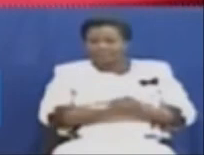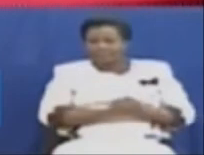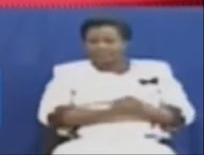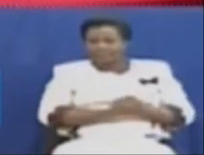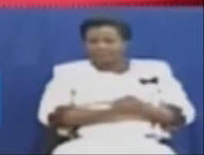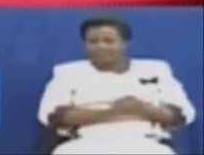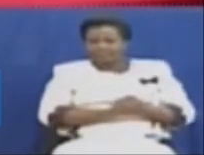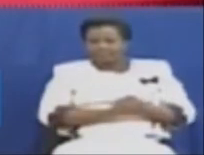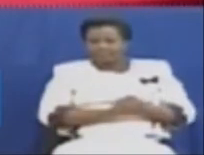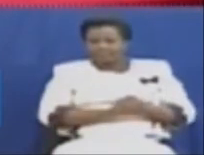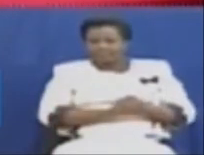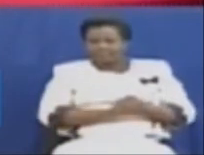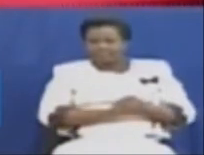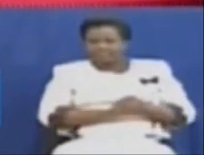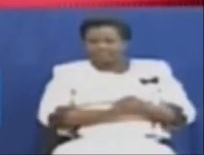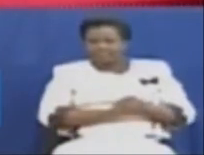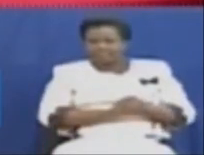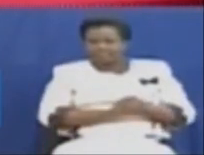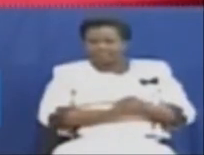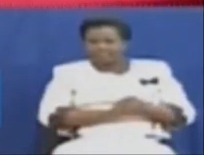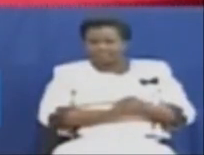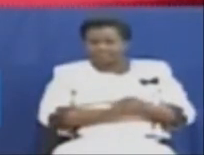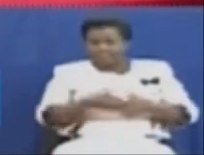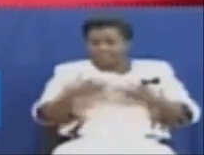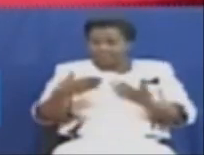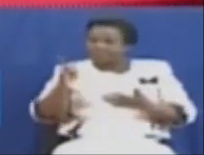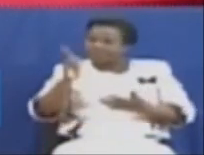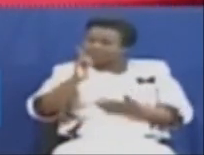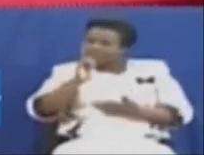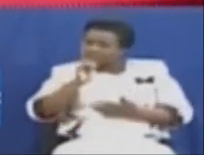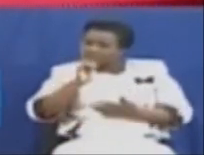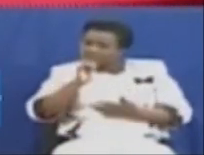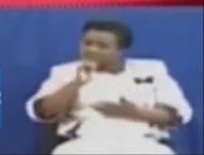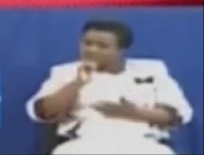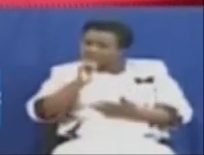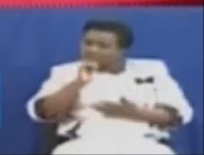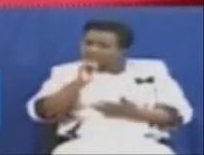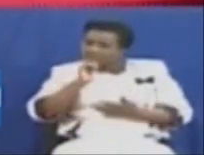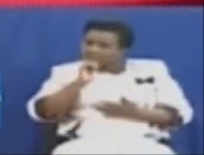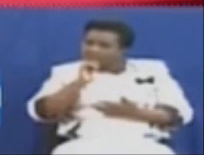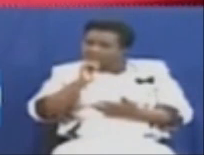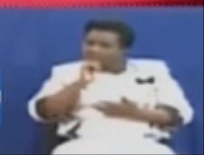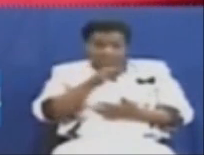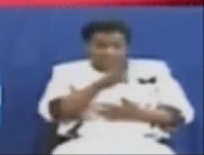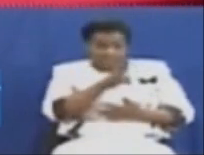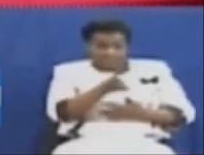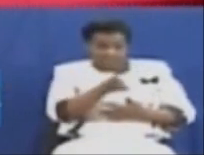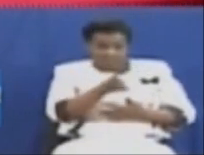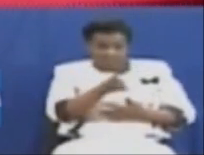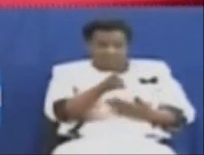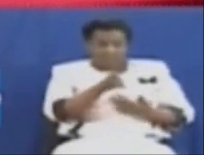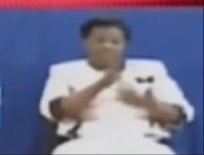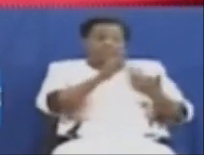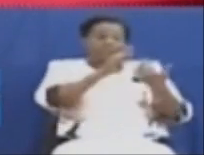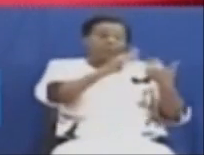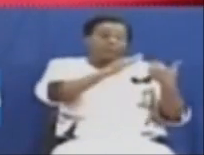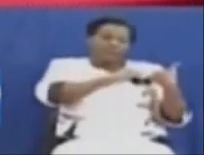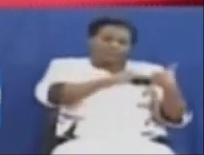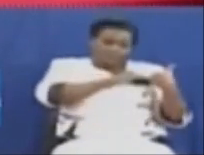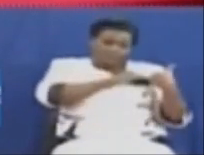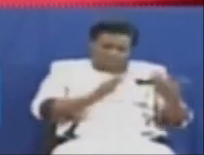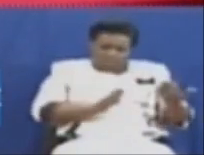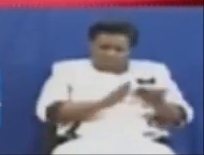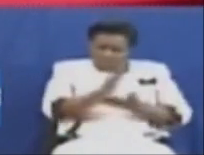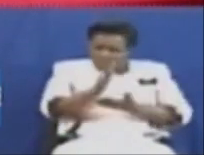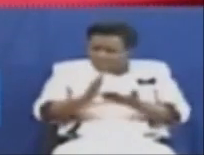Sasa kila TARURA iliyoko kwenye halmashauri hiyo, jukumu lake ni kufanya mapitio ya barabara